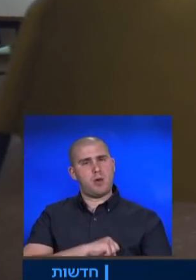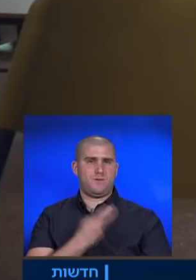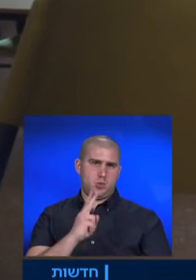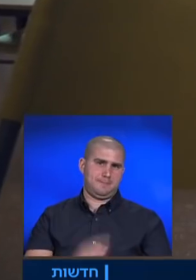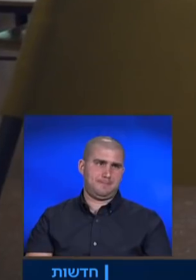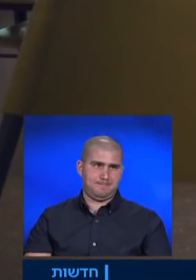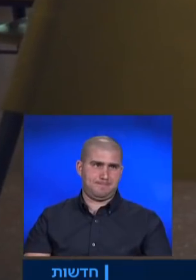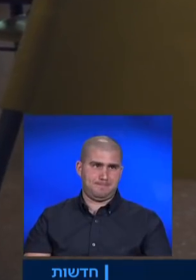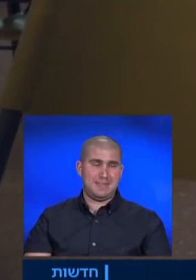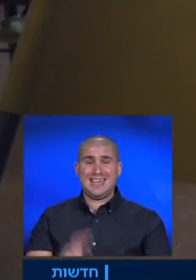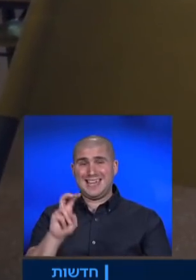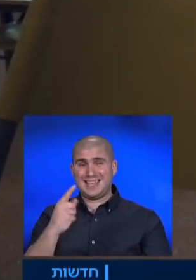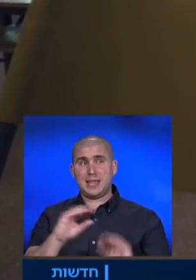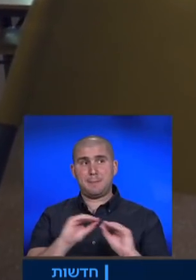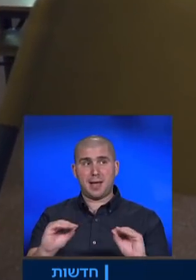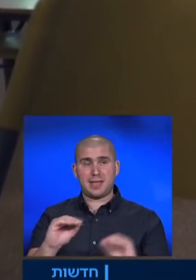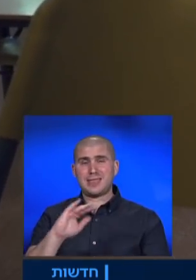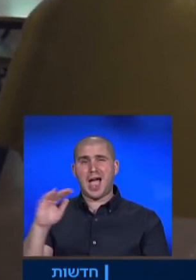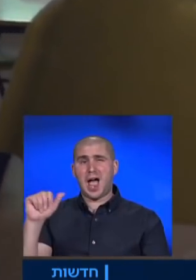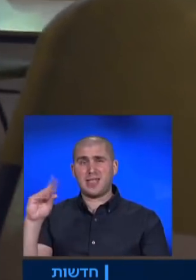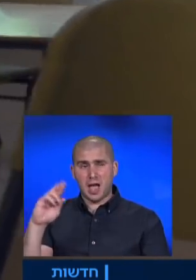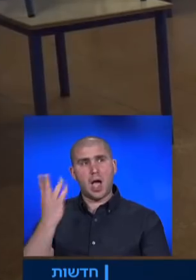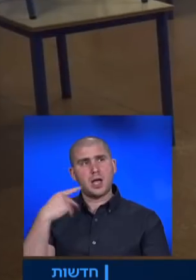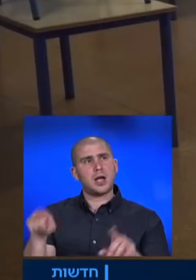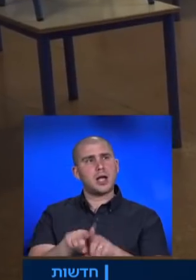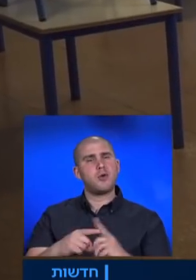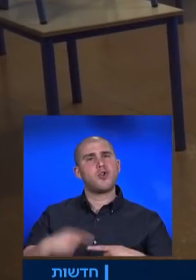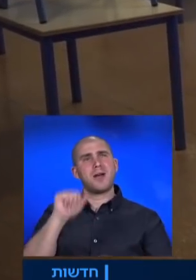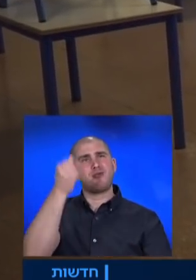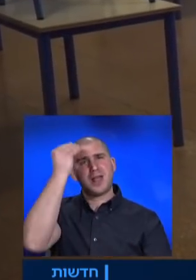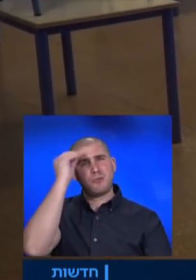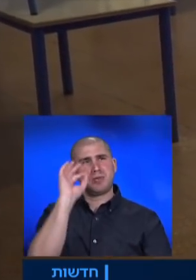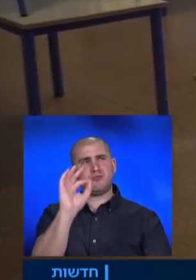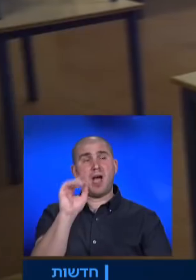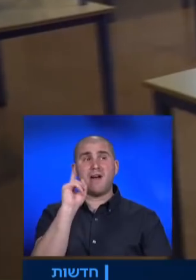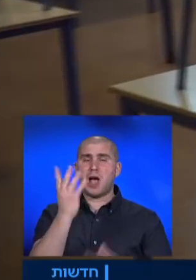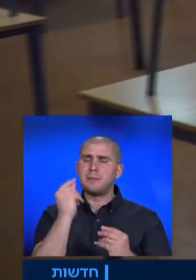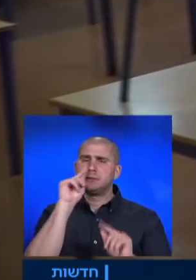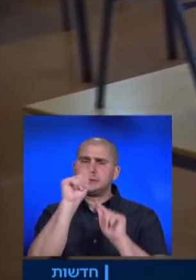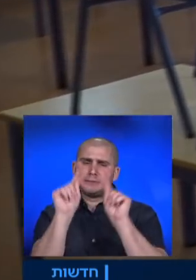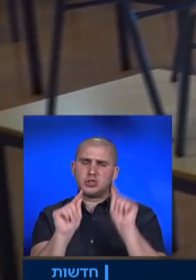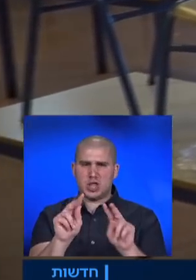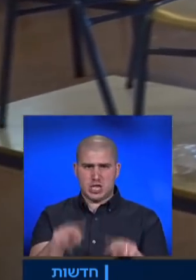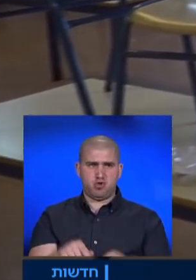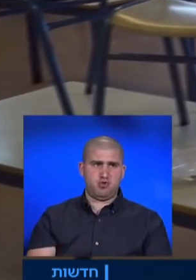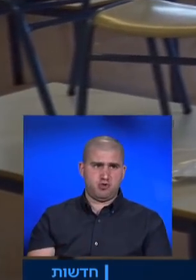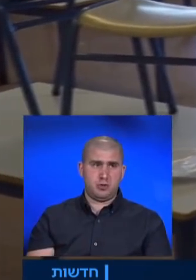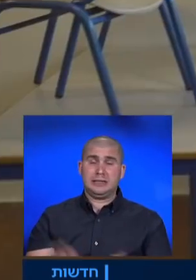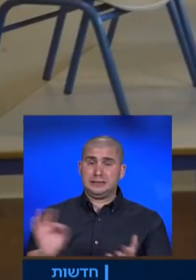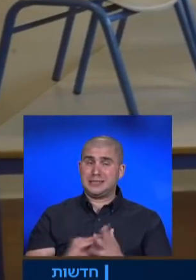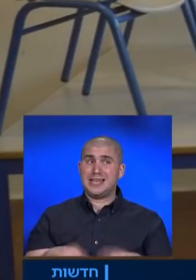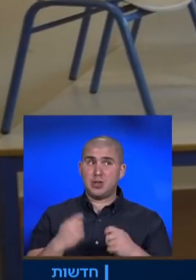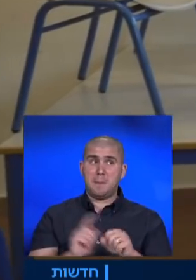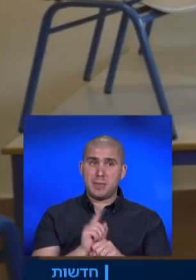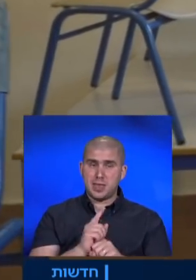לעידית, מחנכת בהר אדר, זה היה כמו היום הראשון ללימודים, אבל עם הרבה סימני שאלה. משרד החינוך כרגע שולח לנו